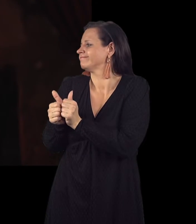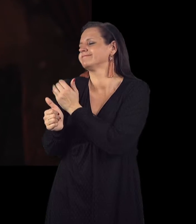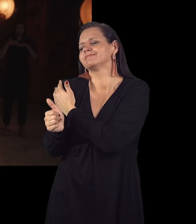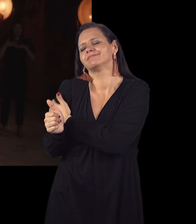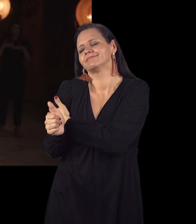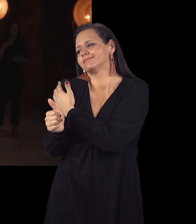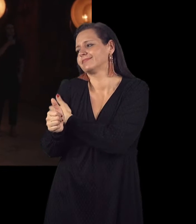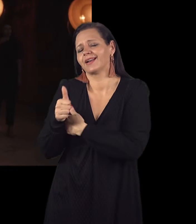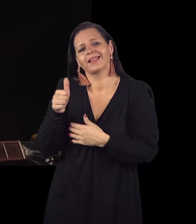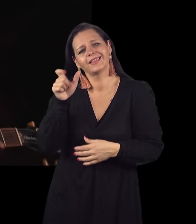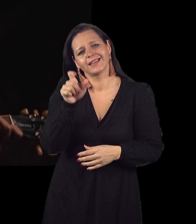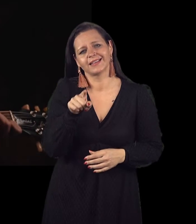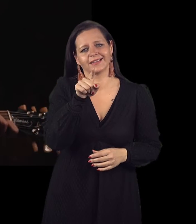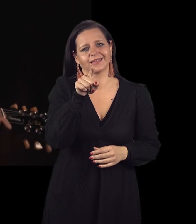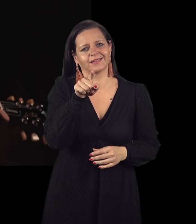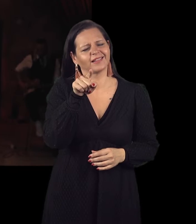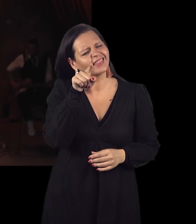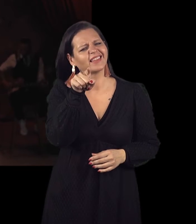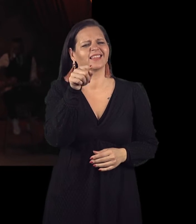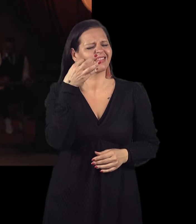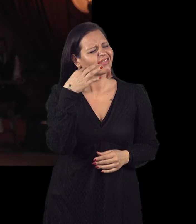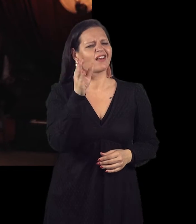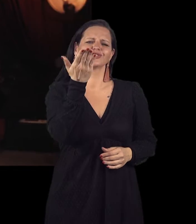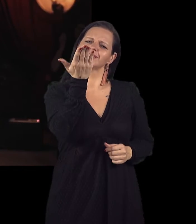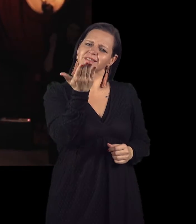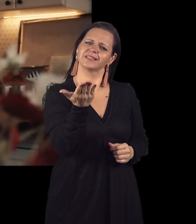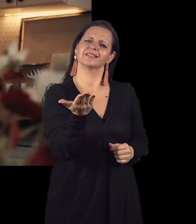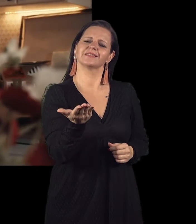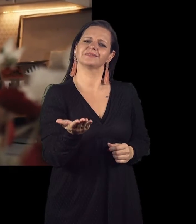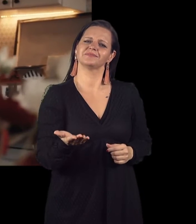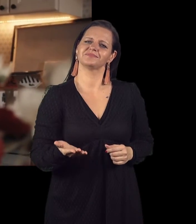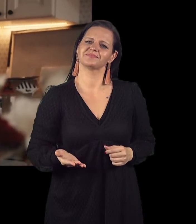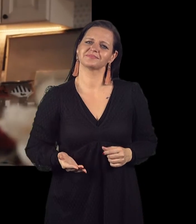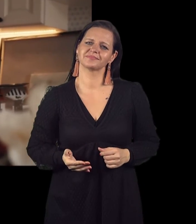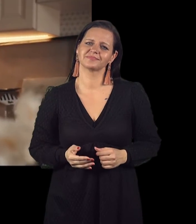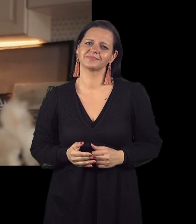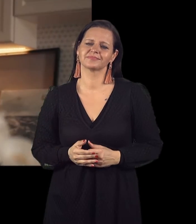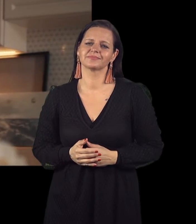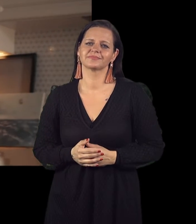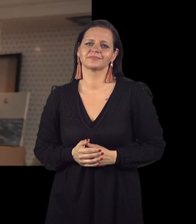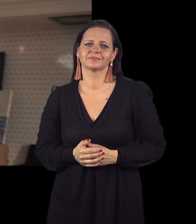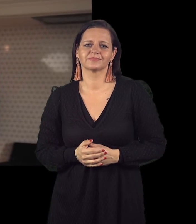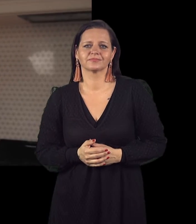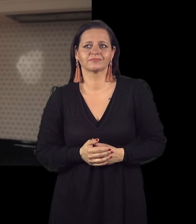dosegu rok boš zame le ti, ti takšen si.